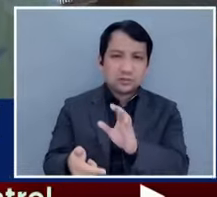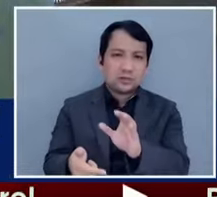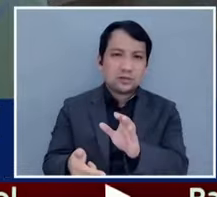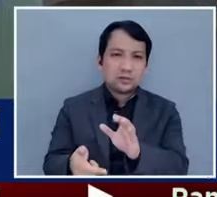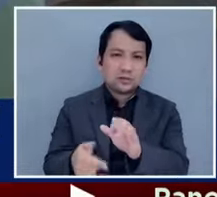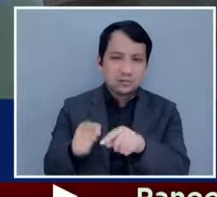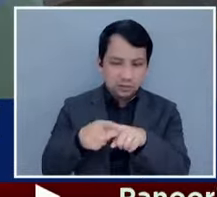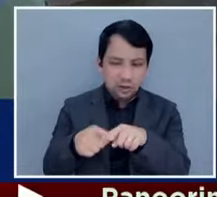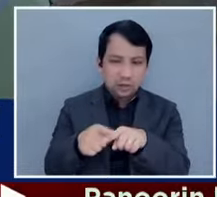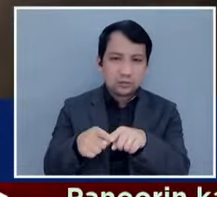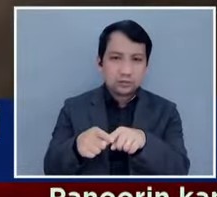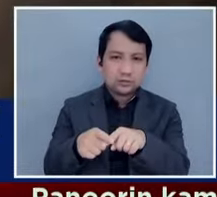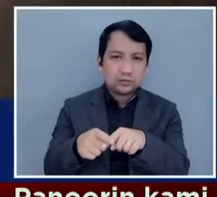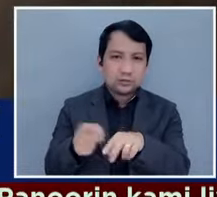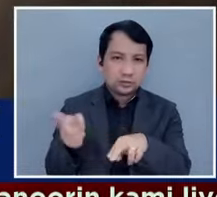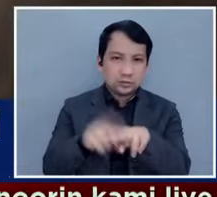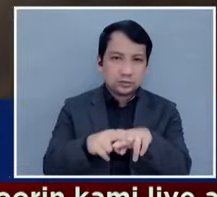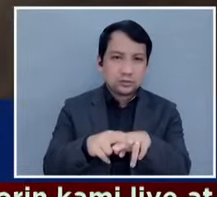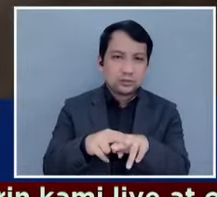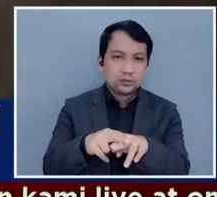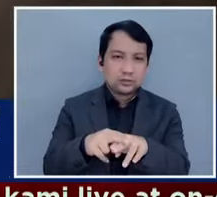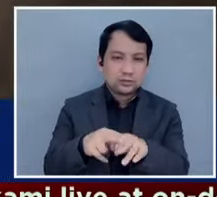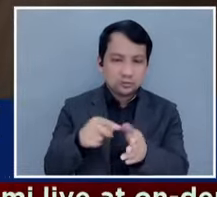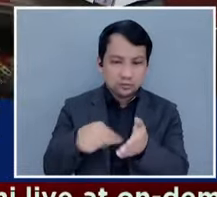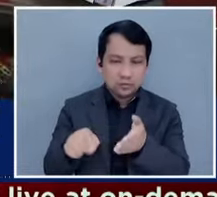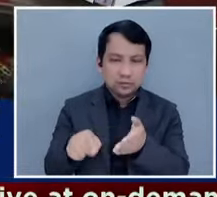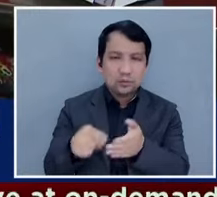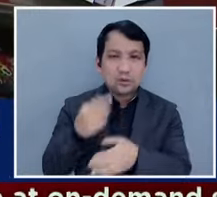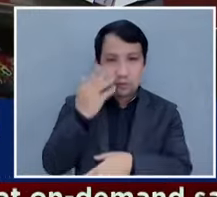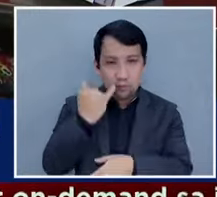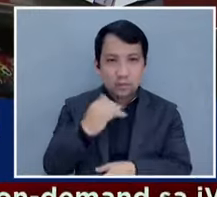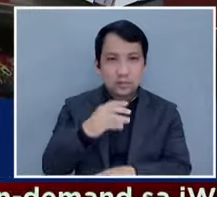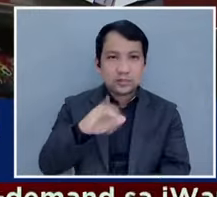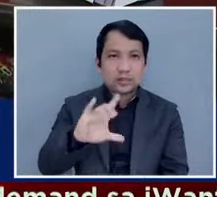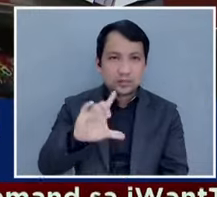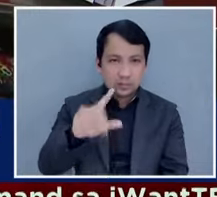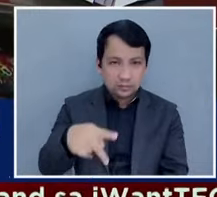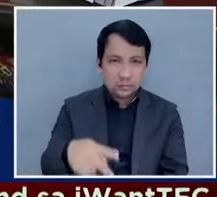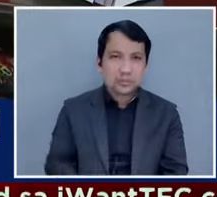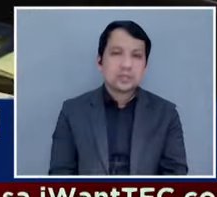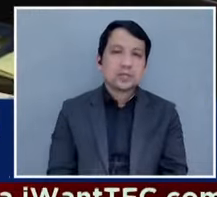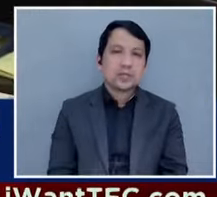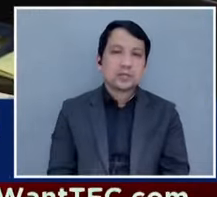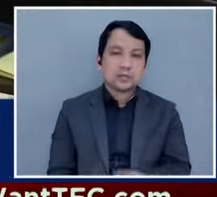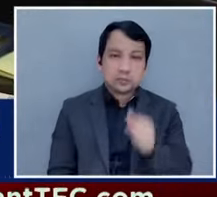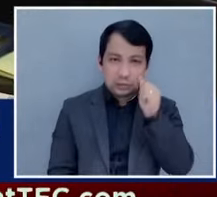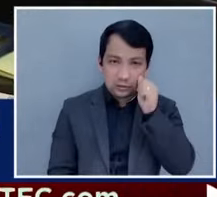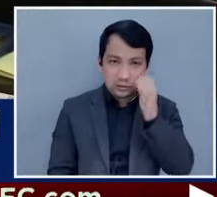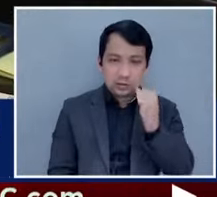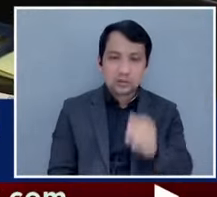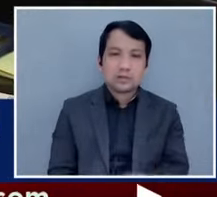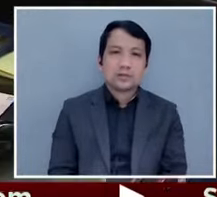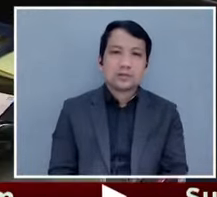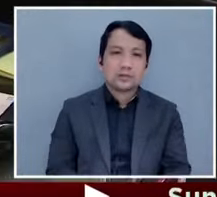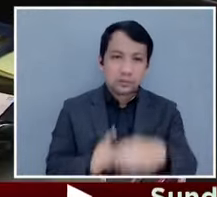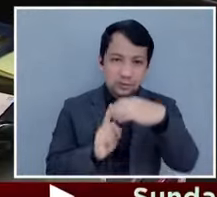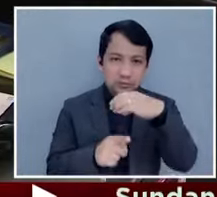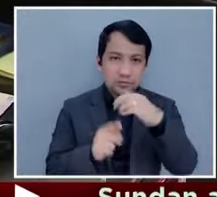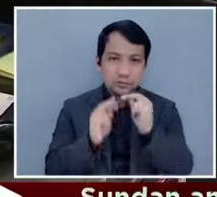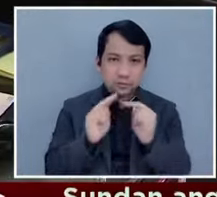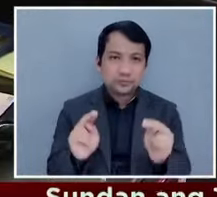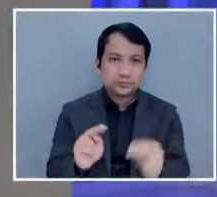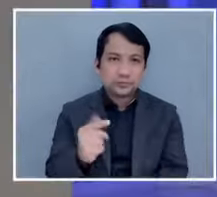kuryente ang dagdag singil dahil sa ILP. Alvin L. Chico, ABS-CBN News.